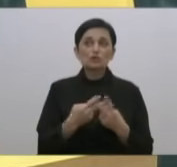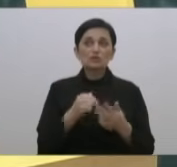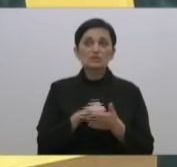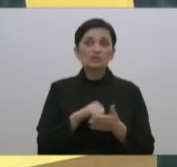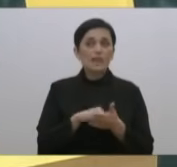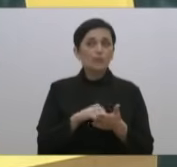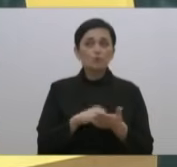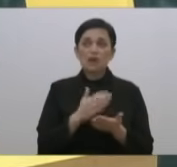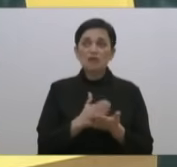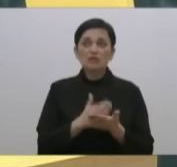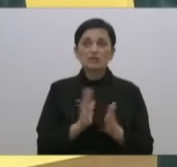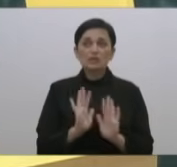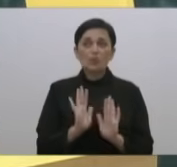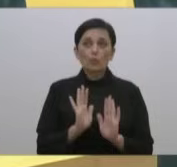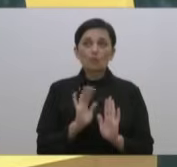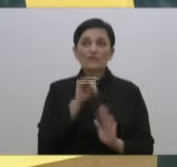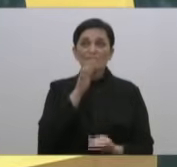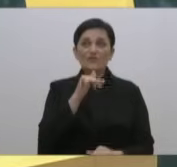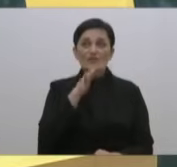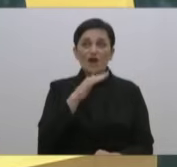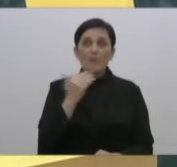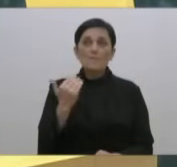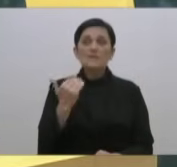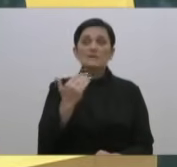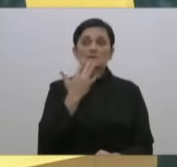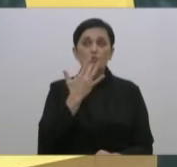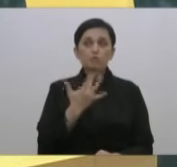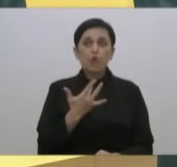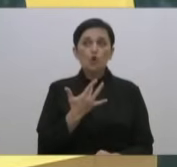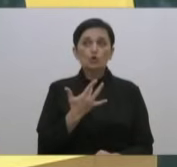პატიმრობის საფუძველი არ არსებობდა და თითქოს